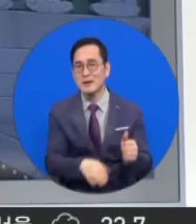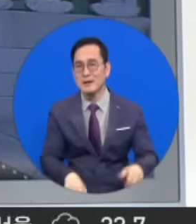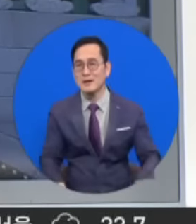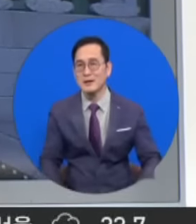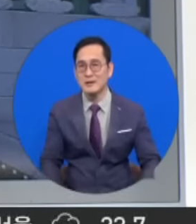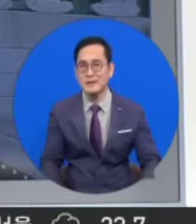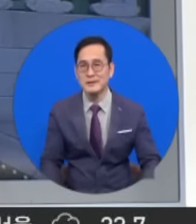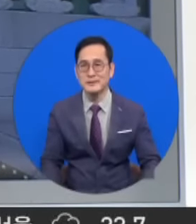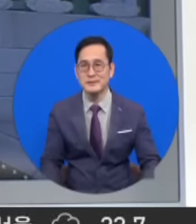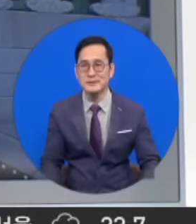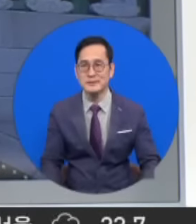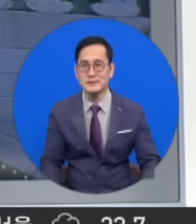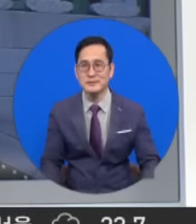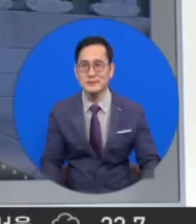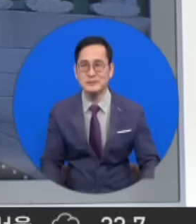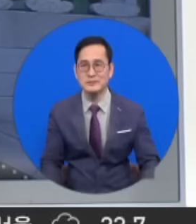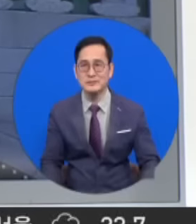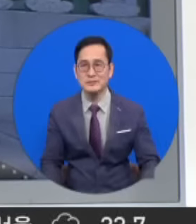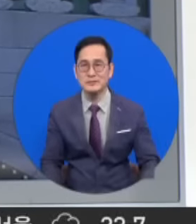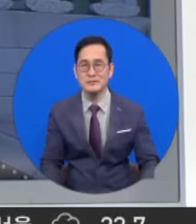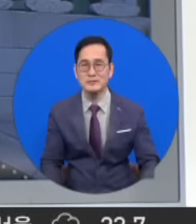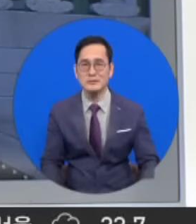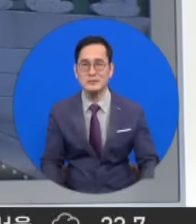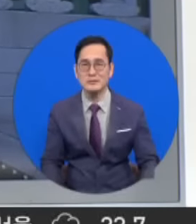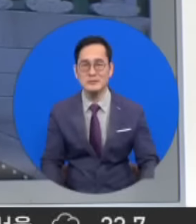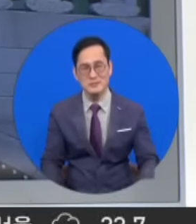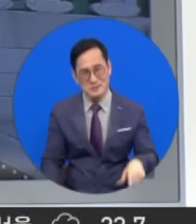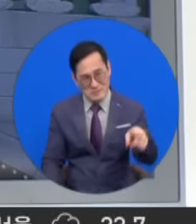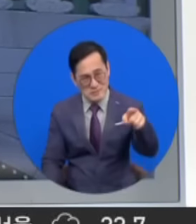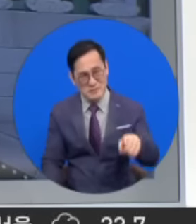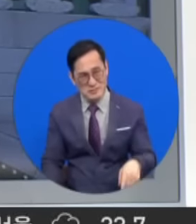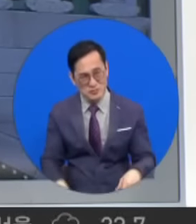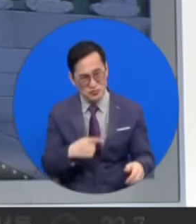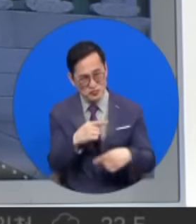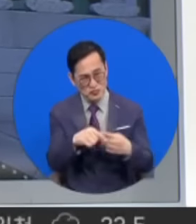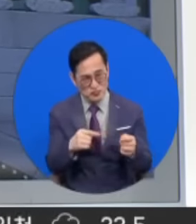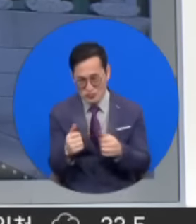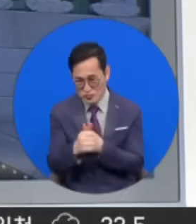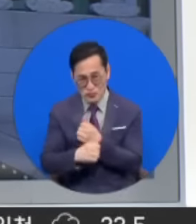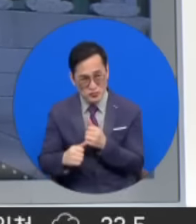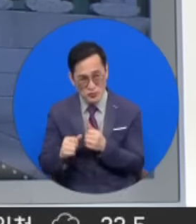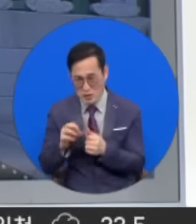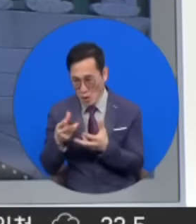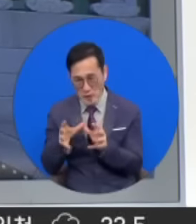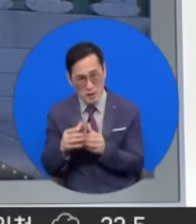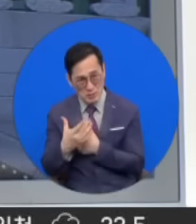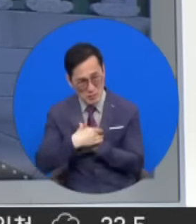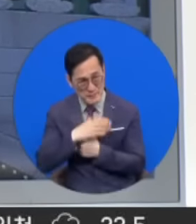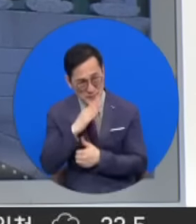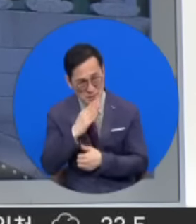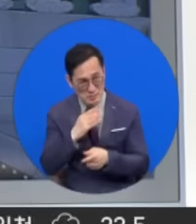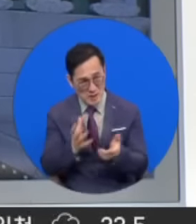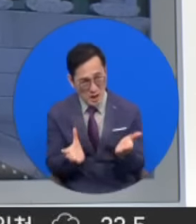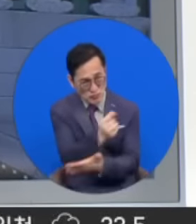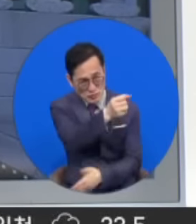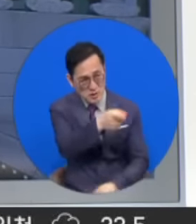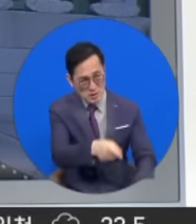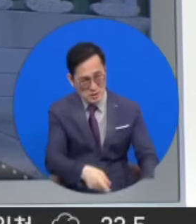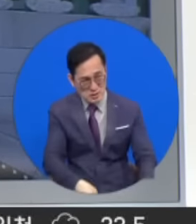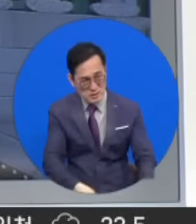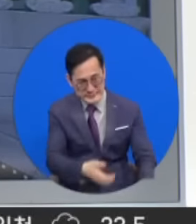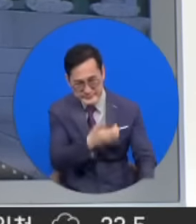운영위를 독식한 상황 가운데서 모순적이다, 부끄러운 줄 알아라 라고 지적하는 이 여당 강민국 의원의 발언